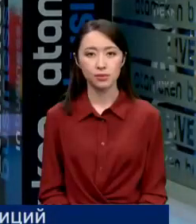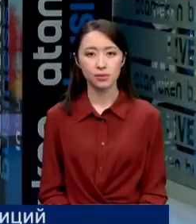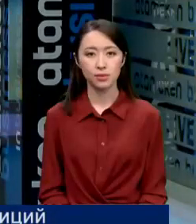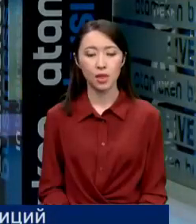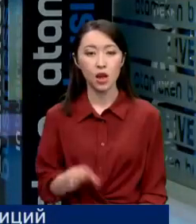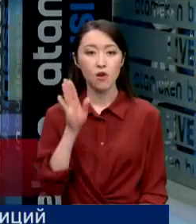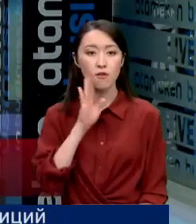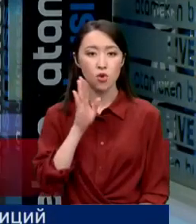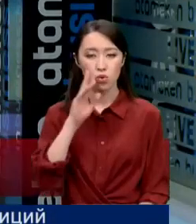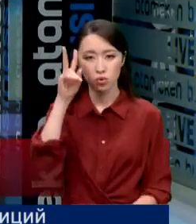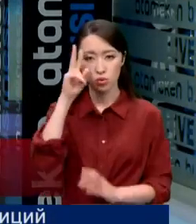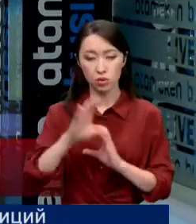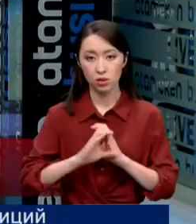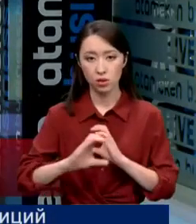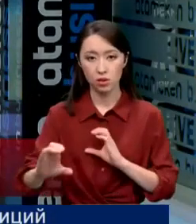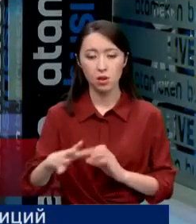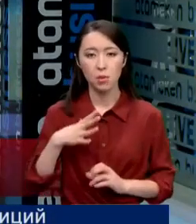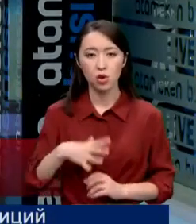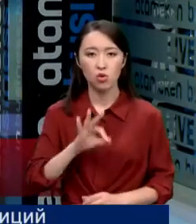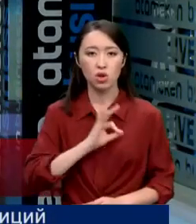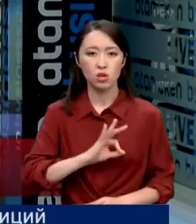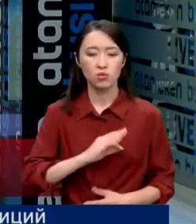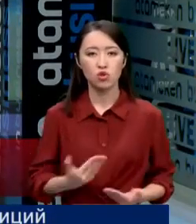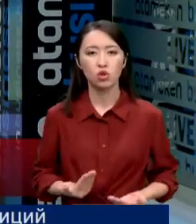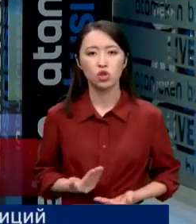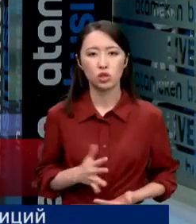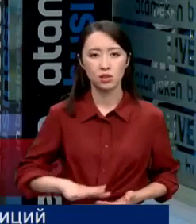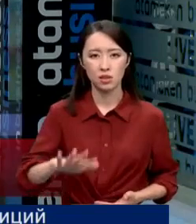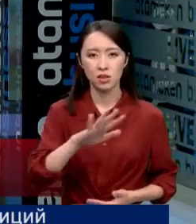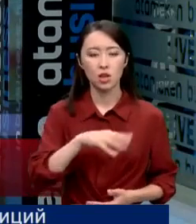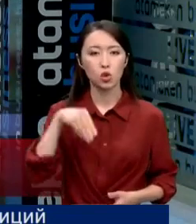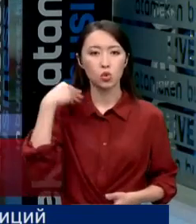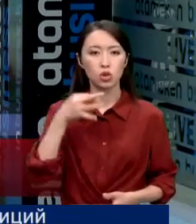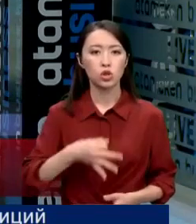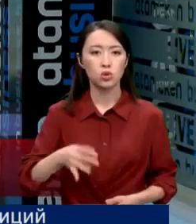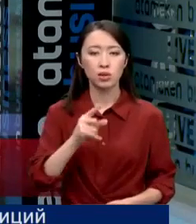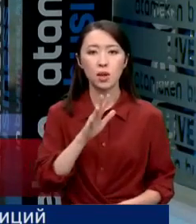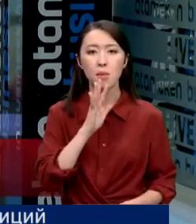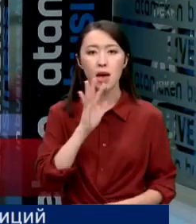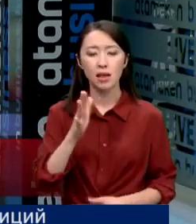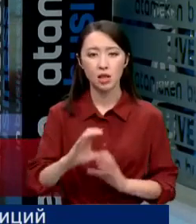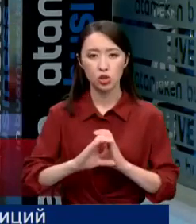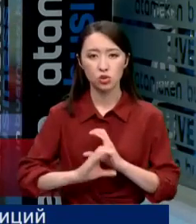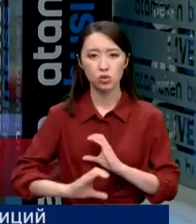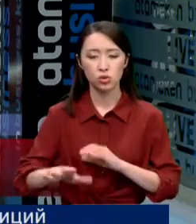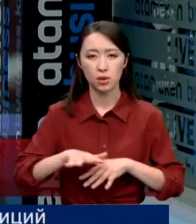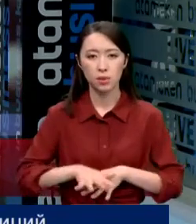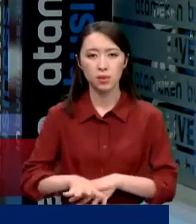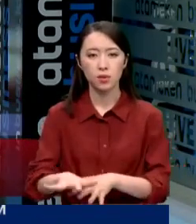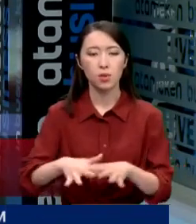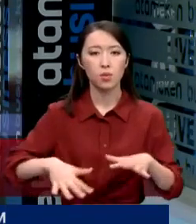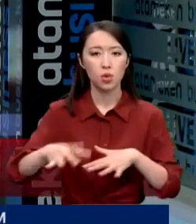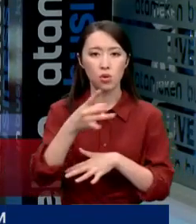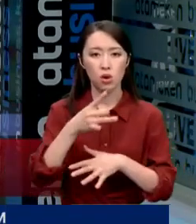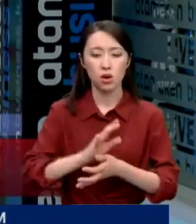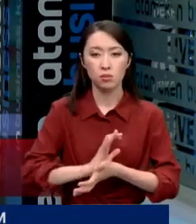Воду из канализации приходится использовать жителям села Карабулак в Туркестанской области. За 5 лет стоки канализационных сетей целого района